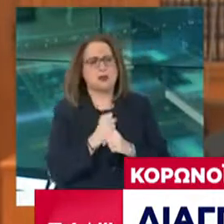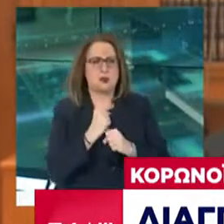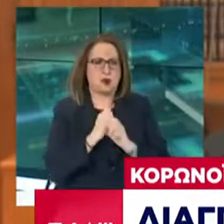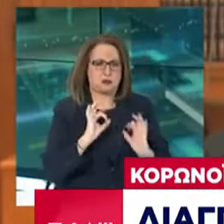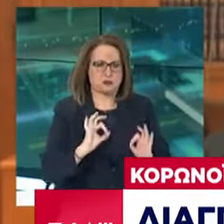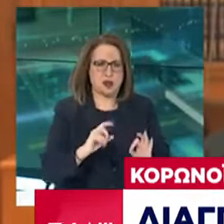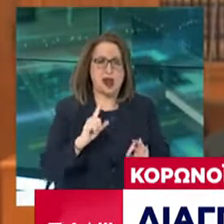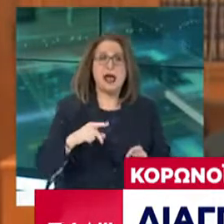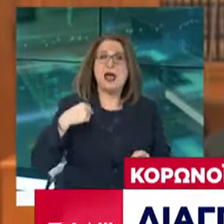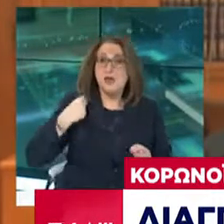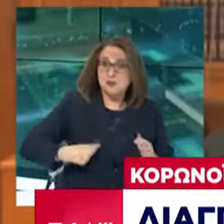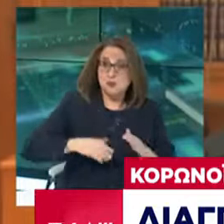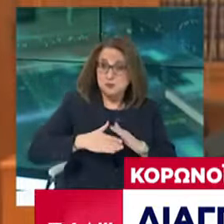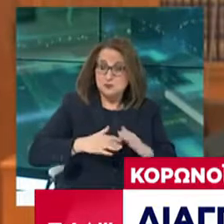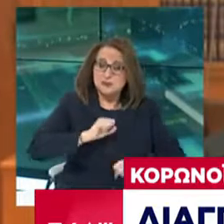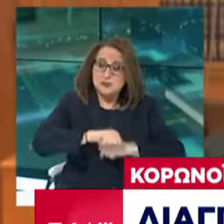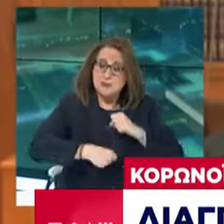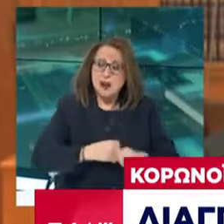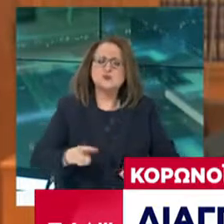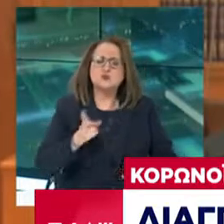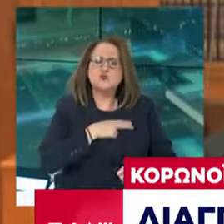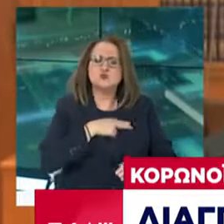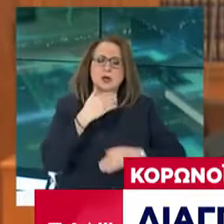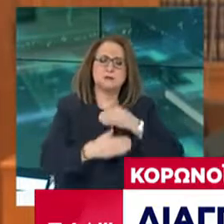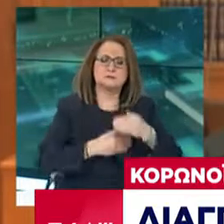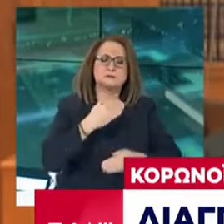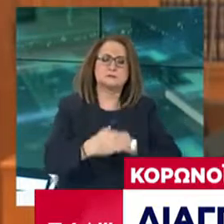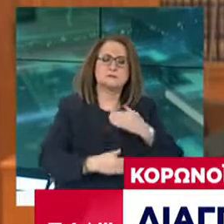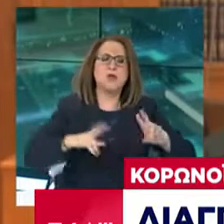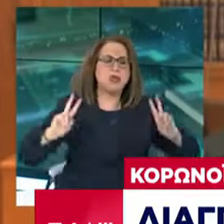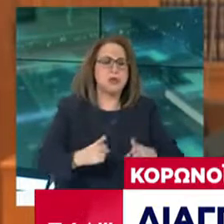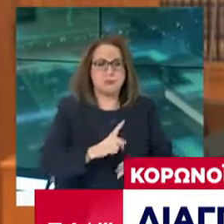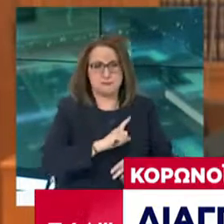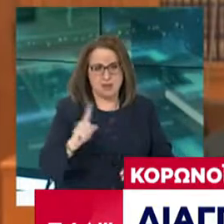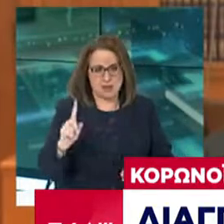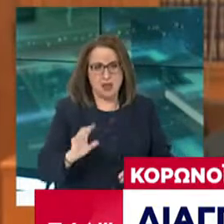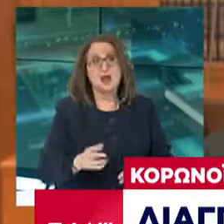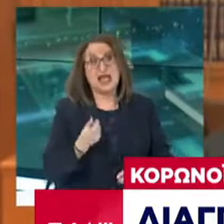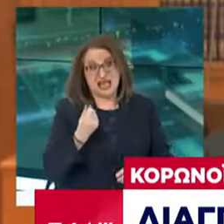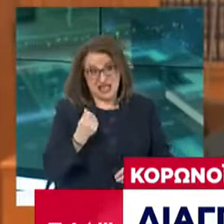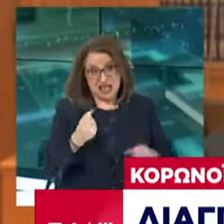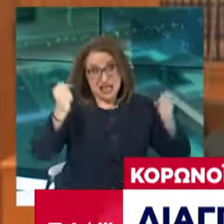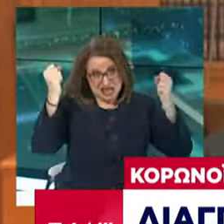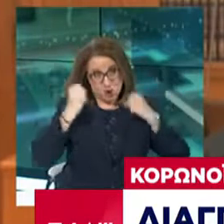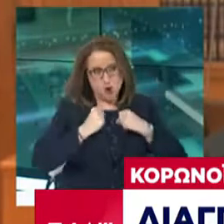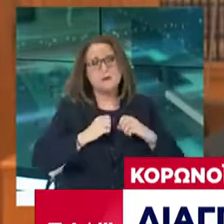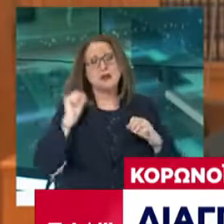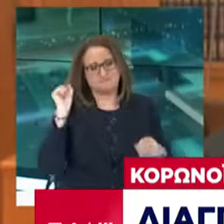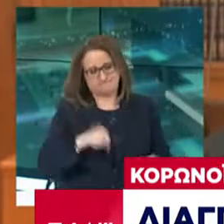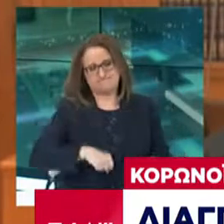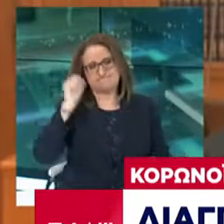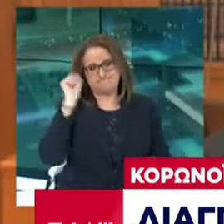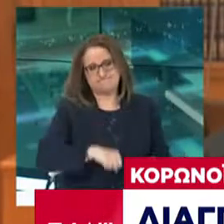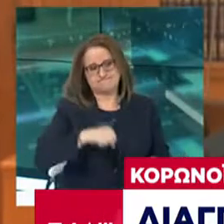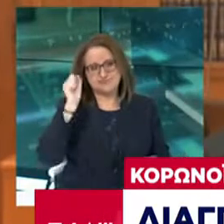υπηρεσίες να μην υπολειτουργούν ούτε στιγμή. Η οικονομία θα δεθεί προφανώς σε ένα πλήγμα, το οποίο ήταν αδύνατο να προβλεφθεί.